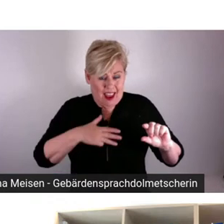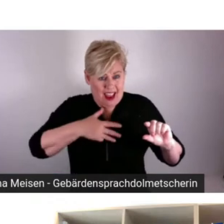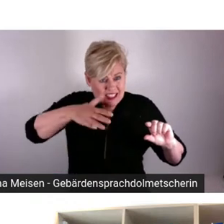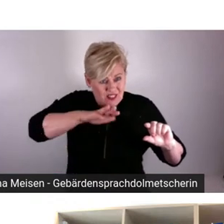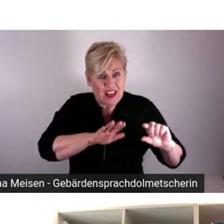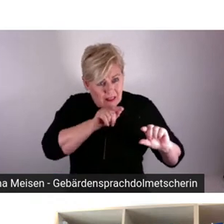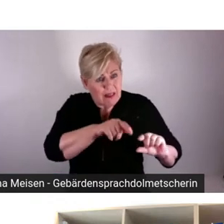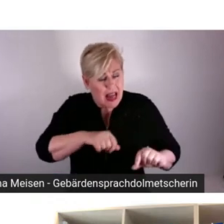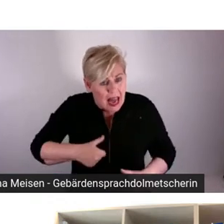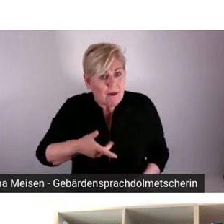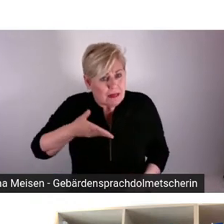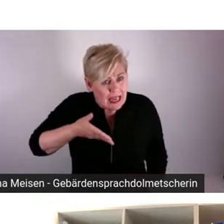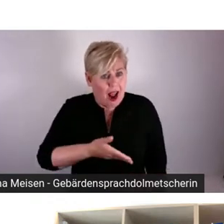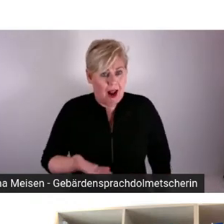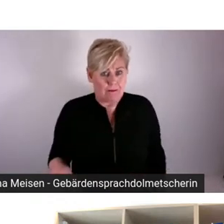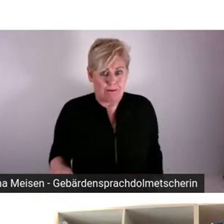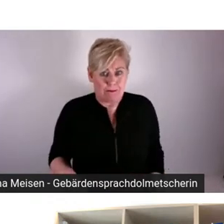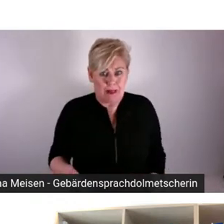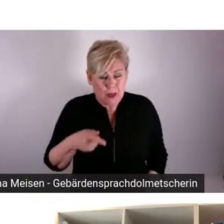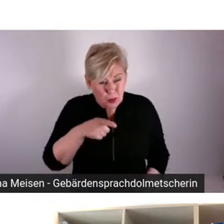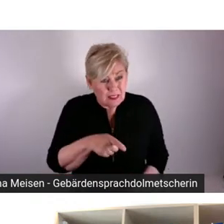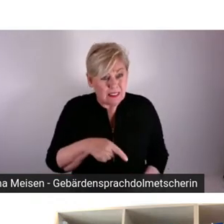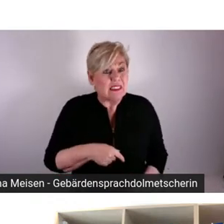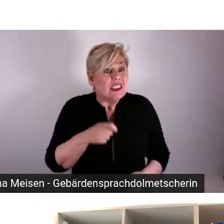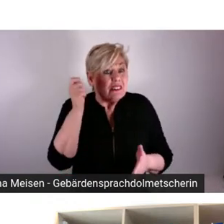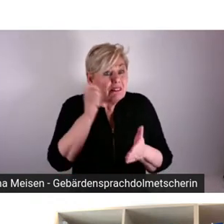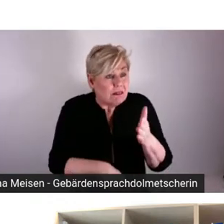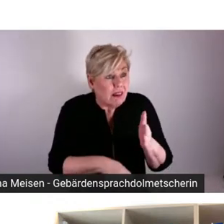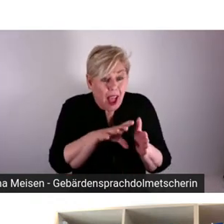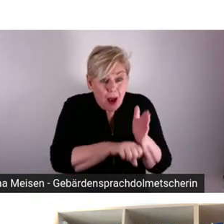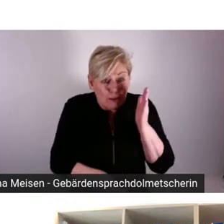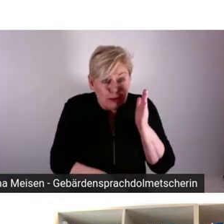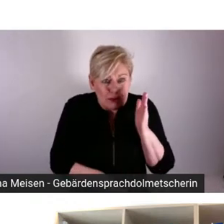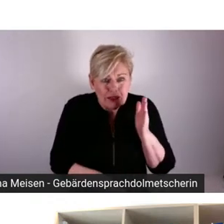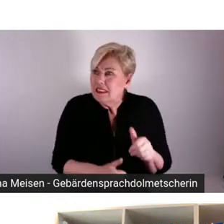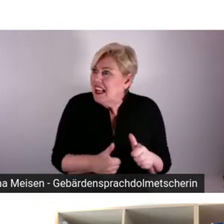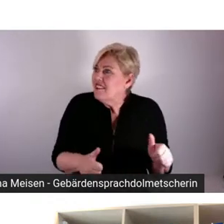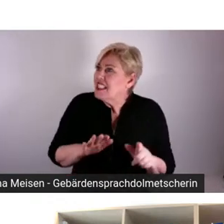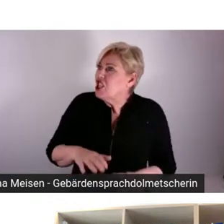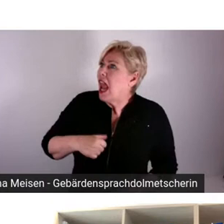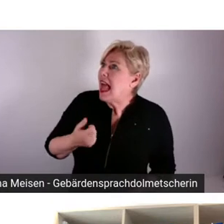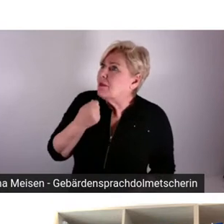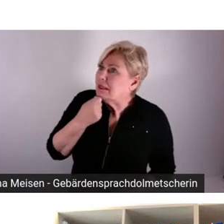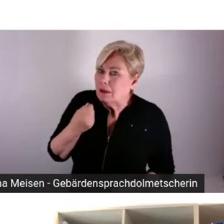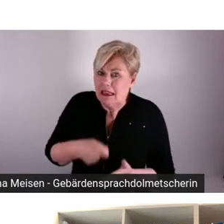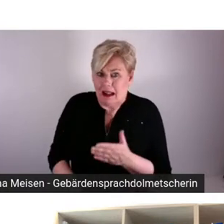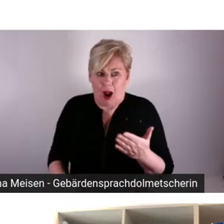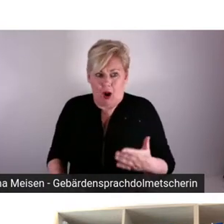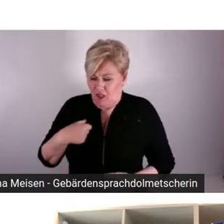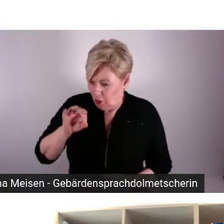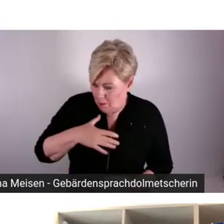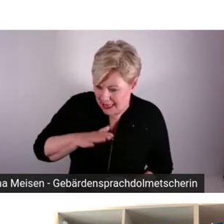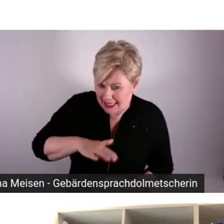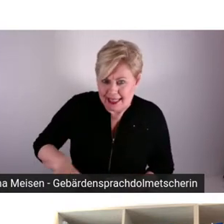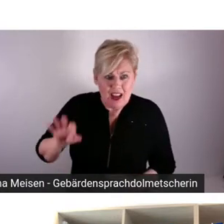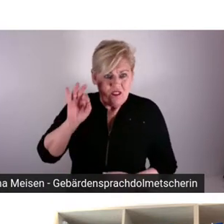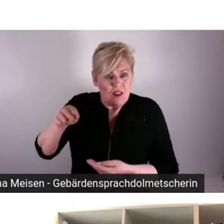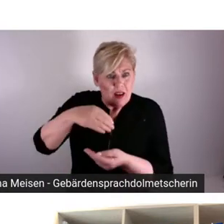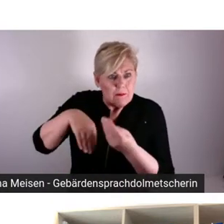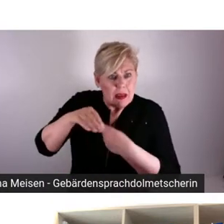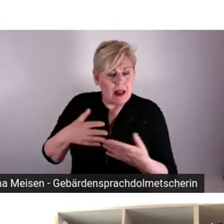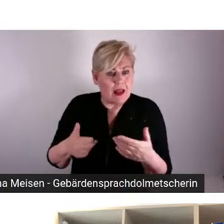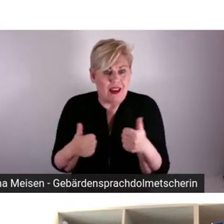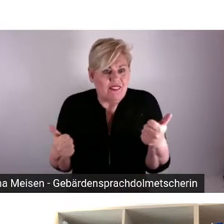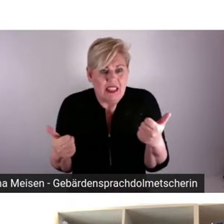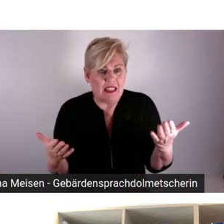Armut. Und den Menschen das wegsanktionieren, wo sie nicht wissen, wie sollen sie Lebensmittel kaufen für ihre Kinder, für ihre Familie, wie sollen